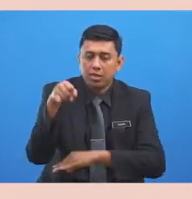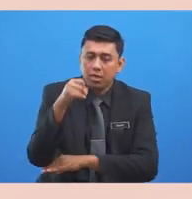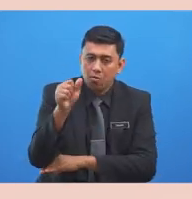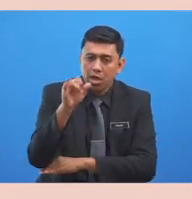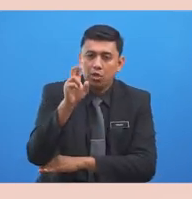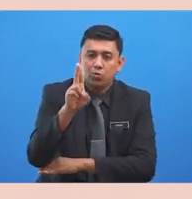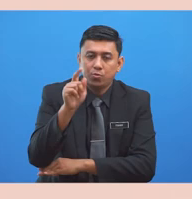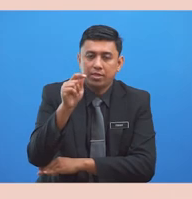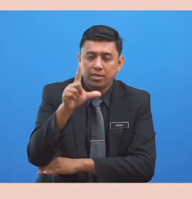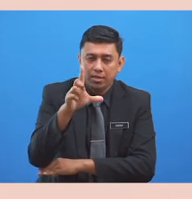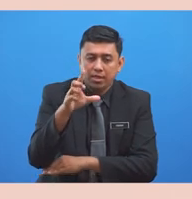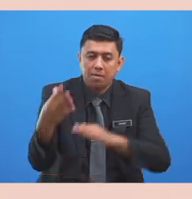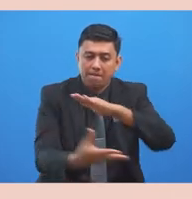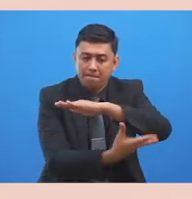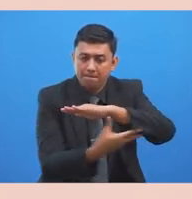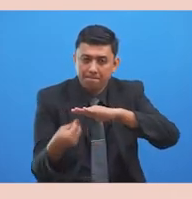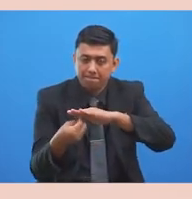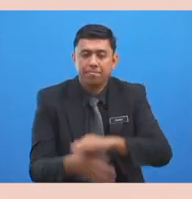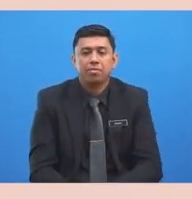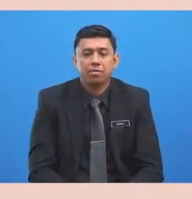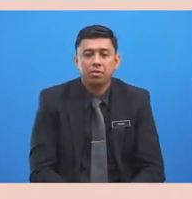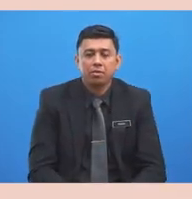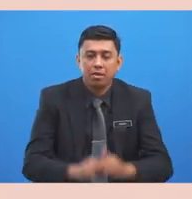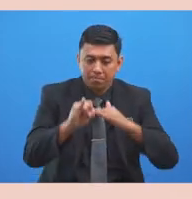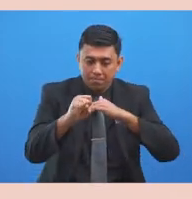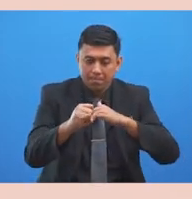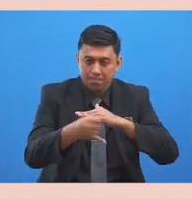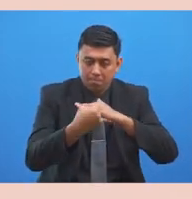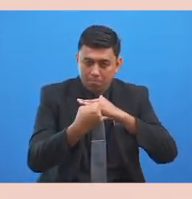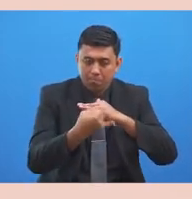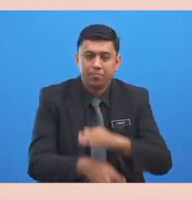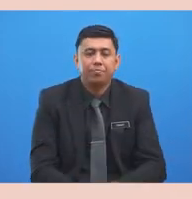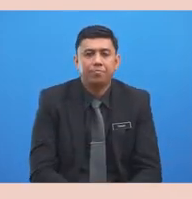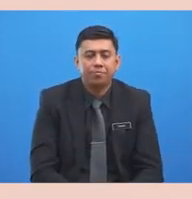java.util.scanner. Import package